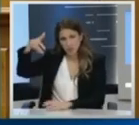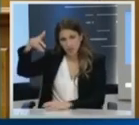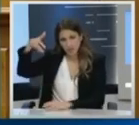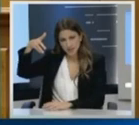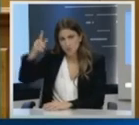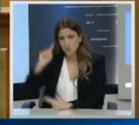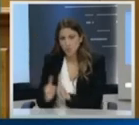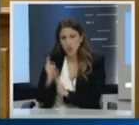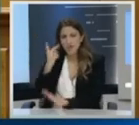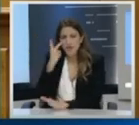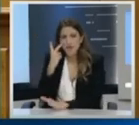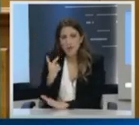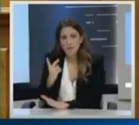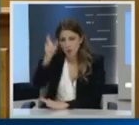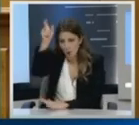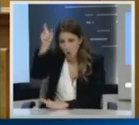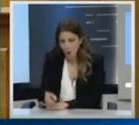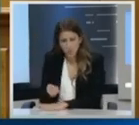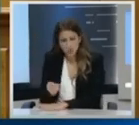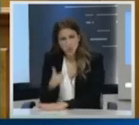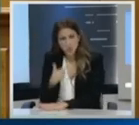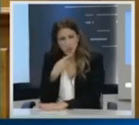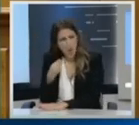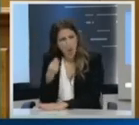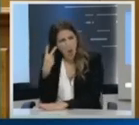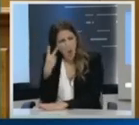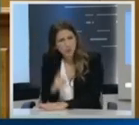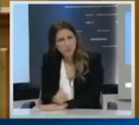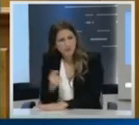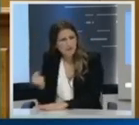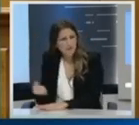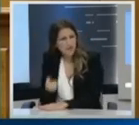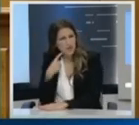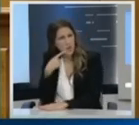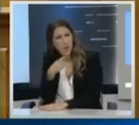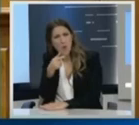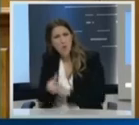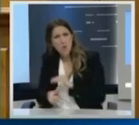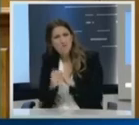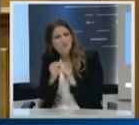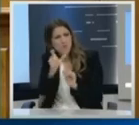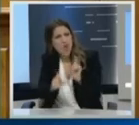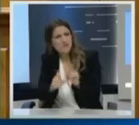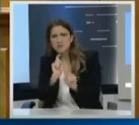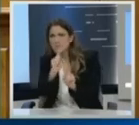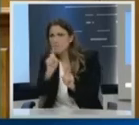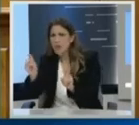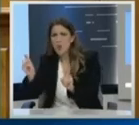αλλά πολιτικού αρχηγού, να απευθύνεται με αυτό το ιταμό και αυταρχικό ύφος απέναντι σε εκλεγμένους